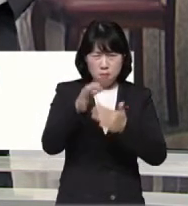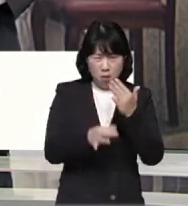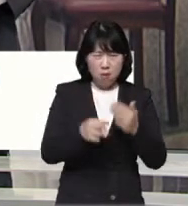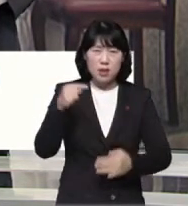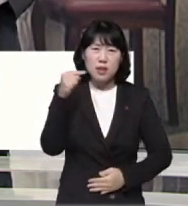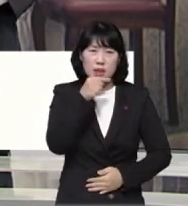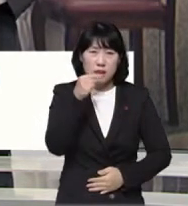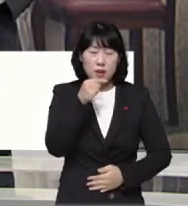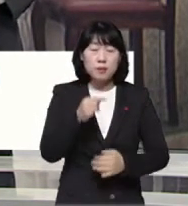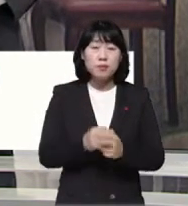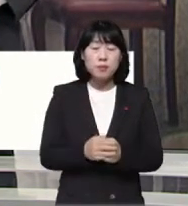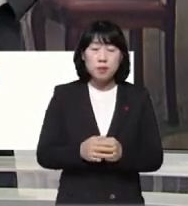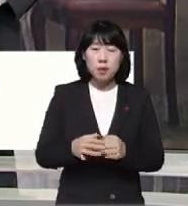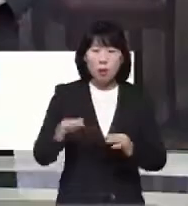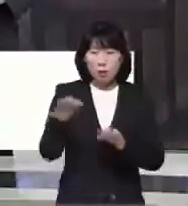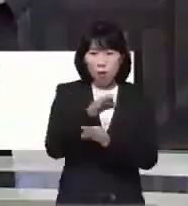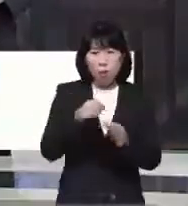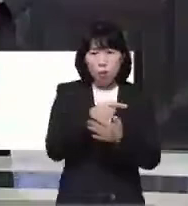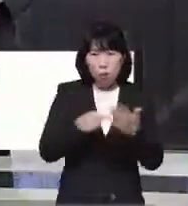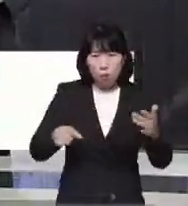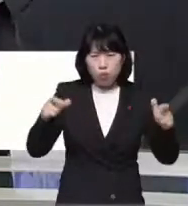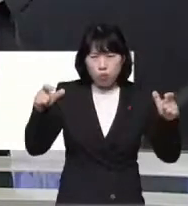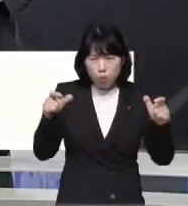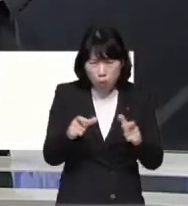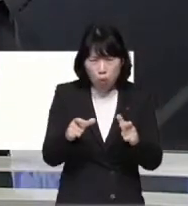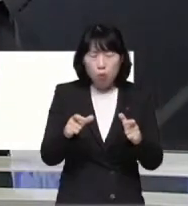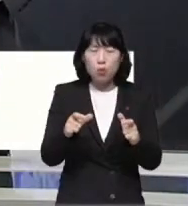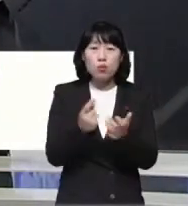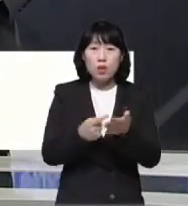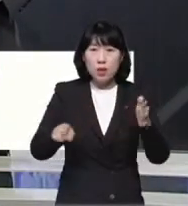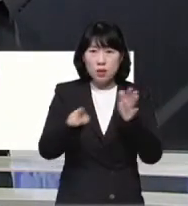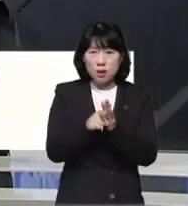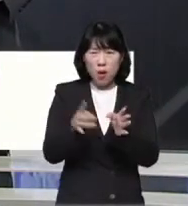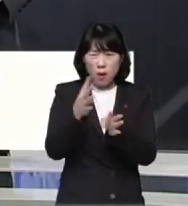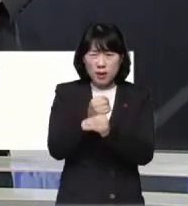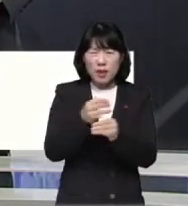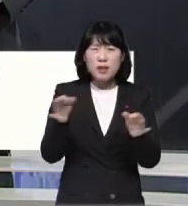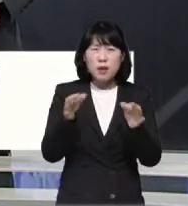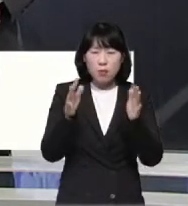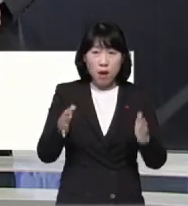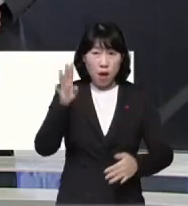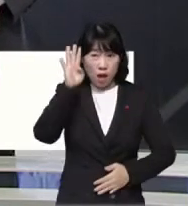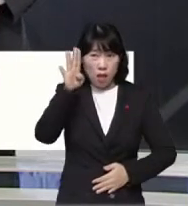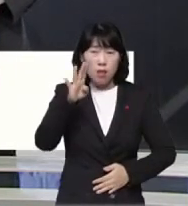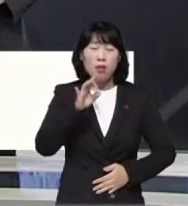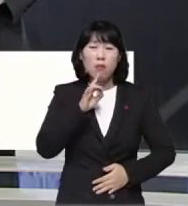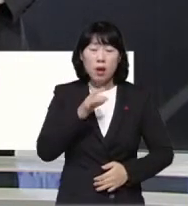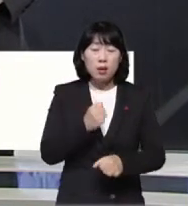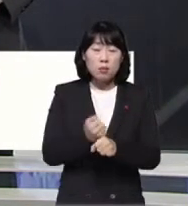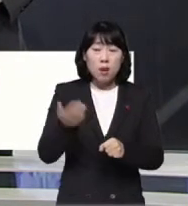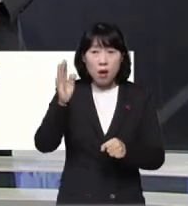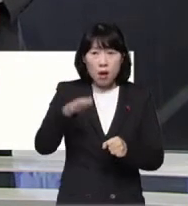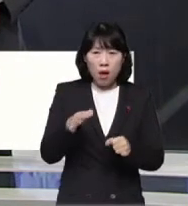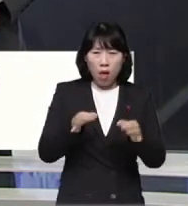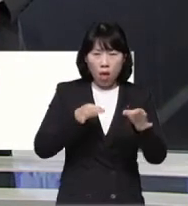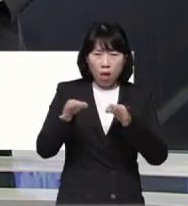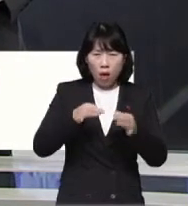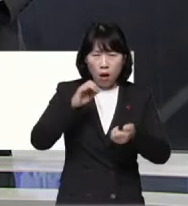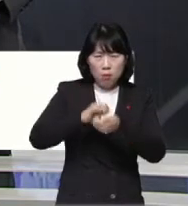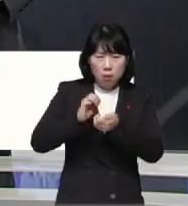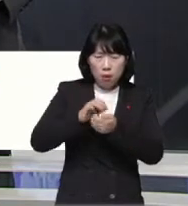강화됐습니다. 경제적 피해를 최소화하기 위해 기간을 짧게 설정했다곤 하지만 반복되는 영업 제한